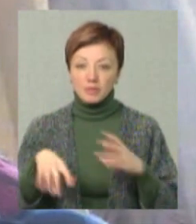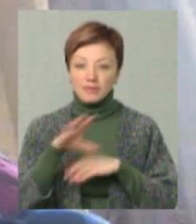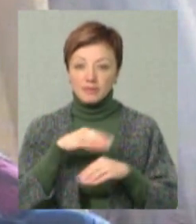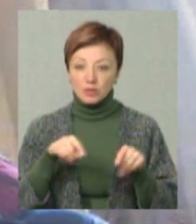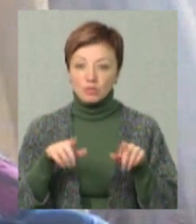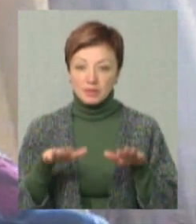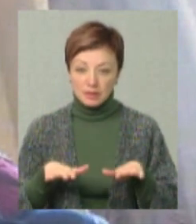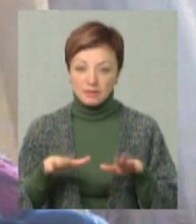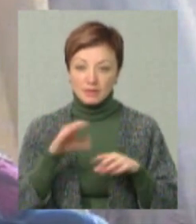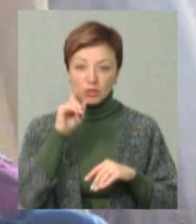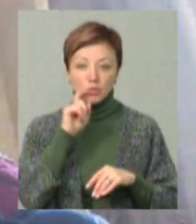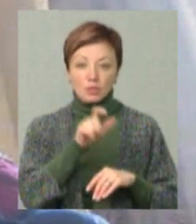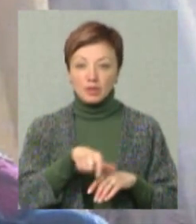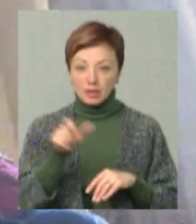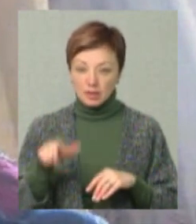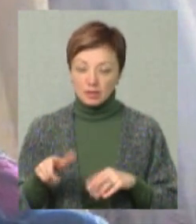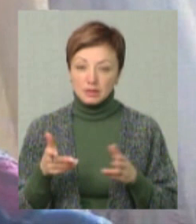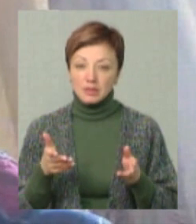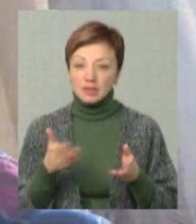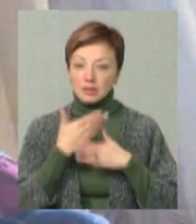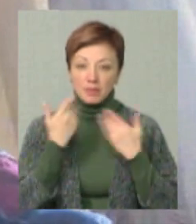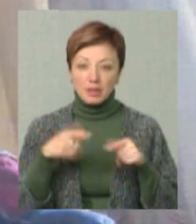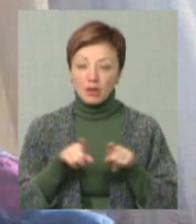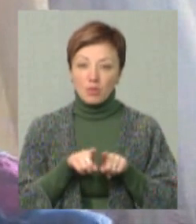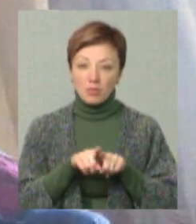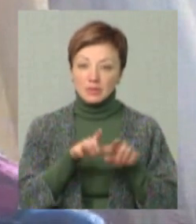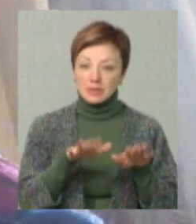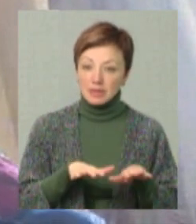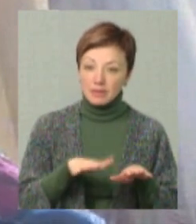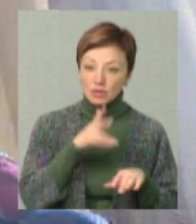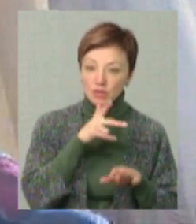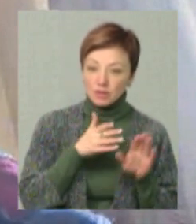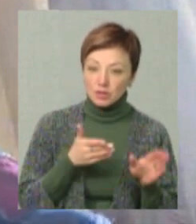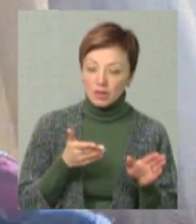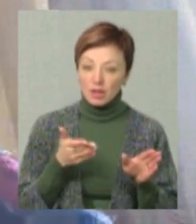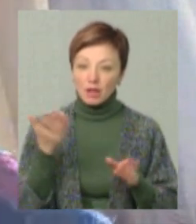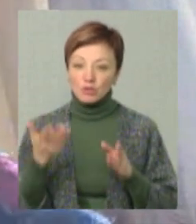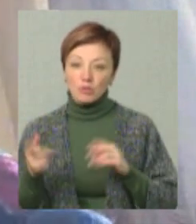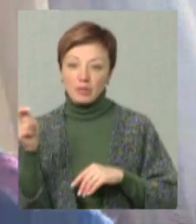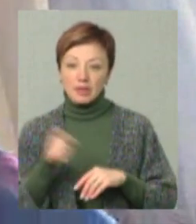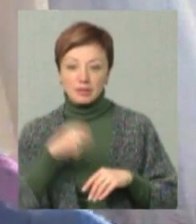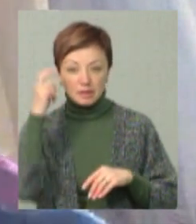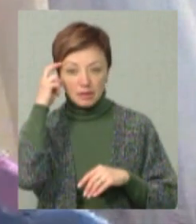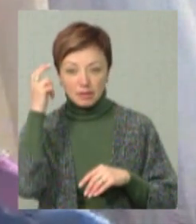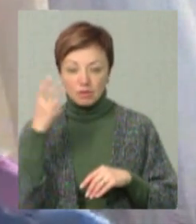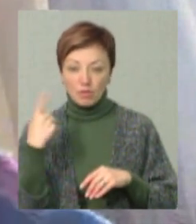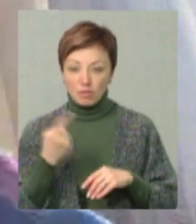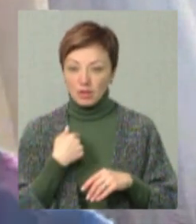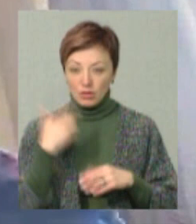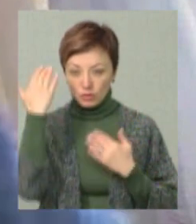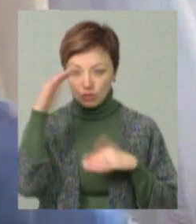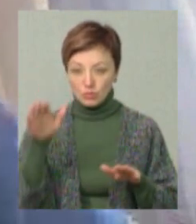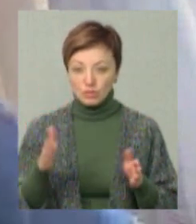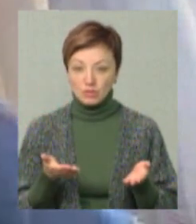ми всі тут місцеві, ми всі українці, і нема такого, що місцевий – це чернівчанин. А якщо я приїхала з Київської області, то я